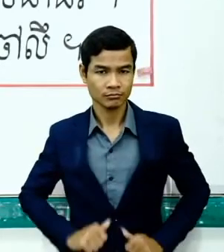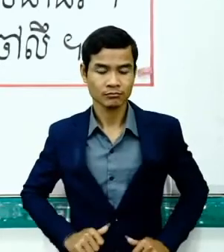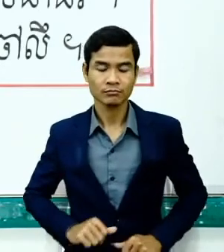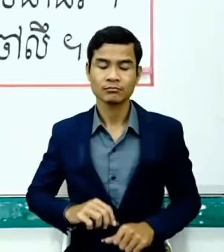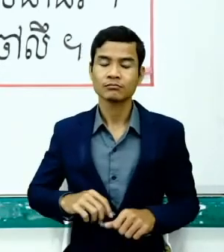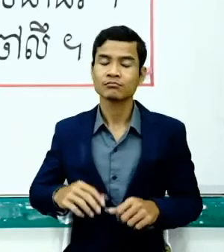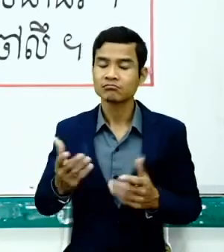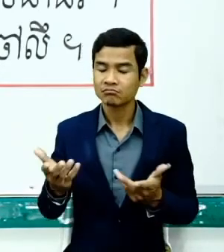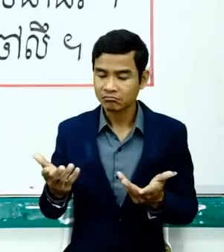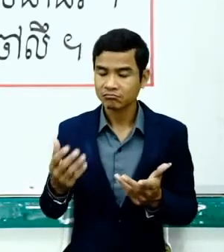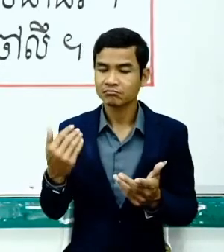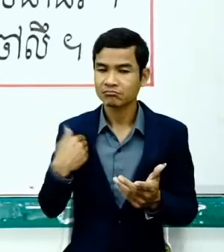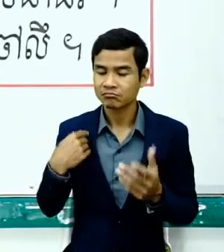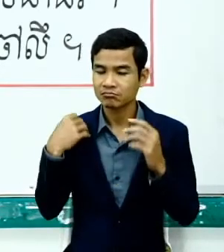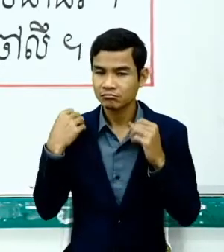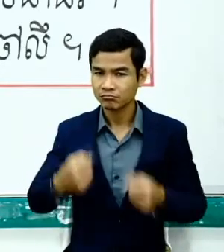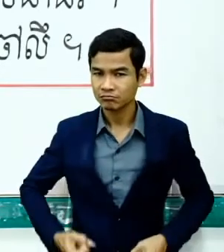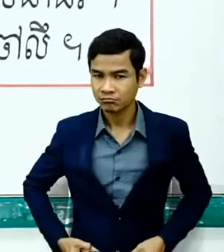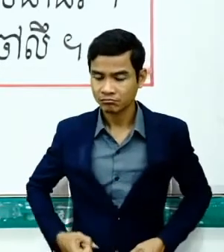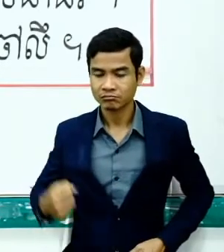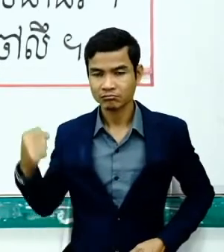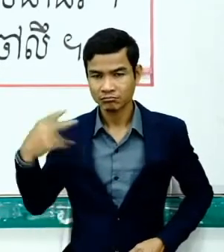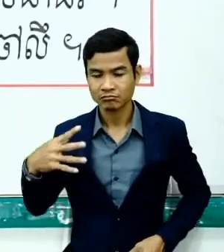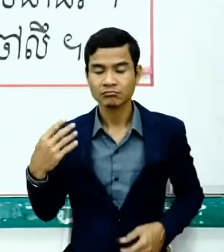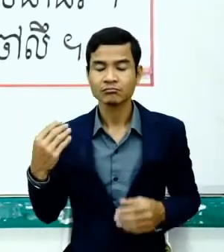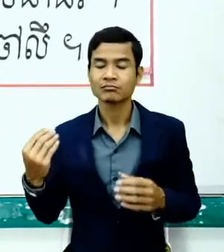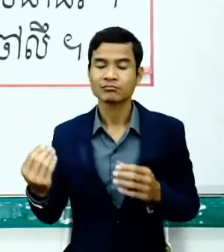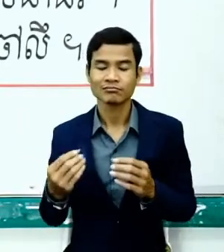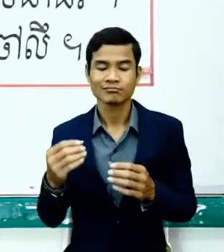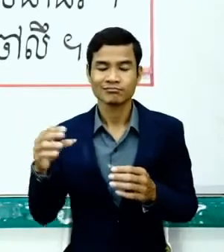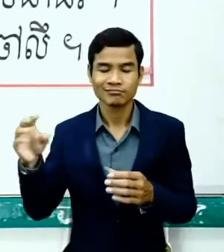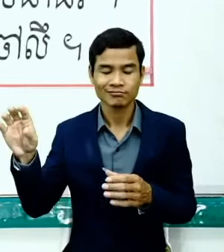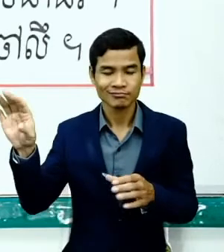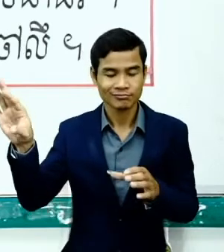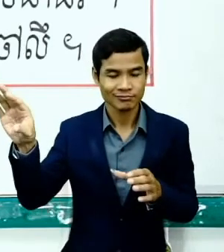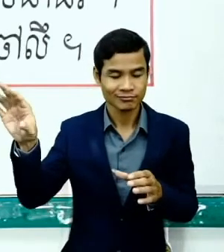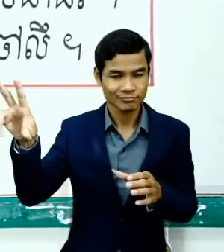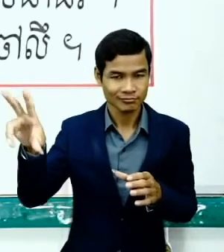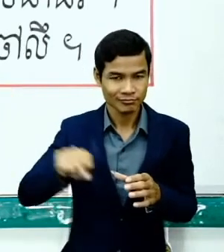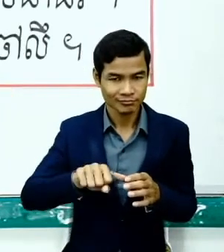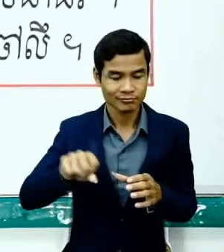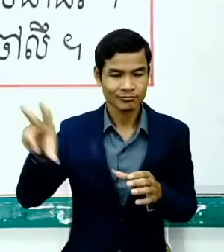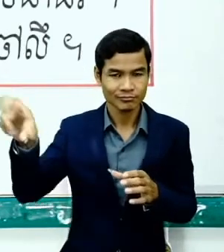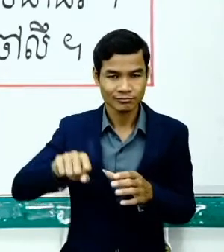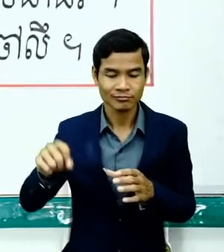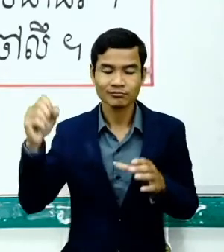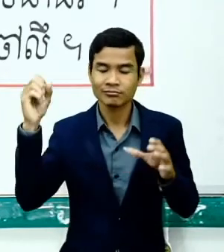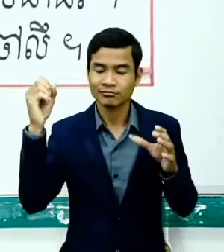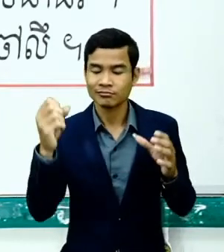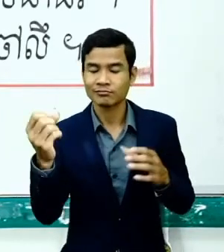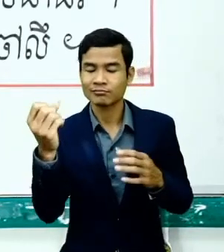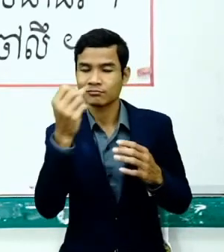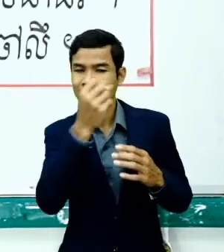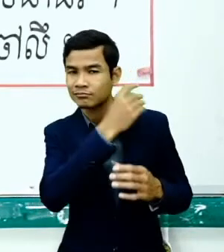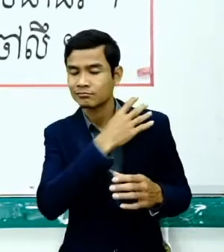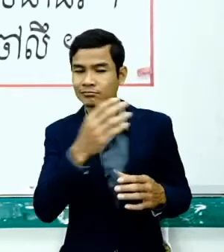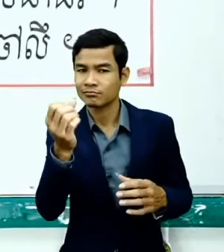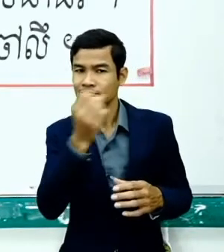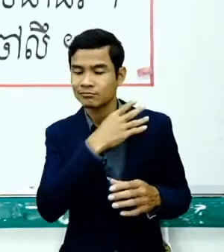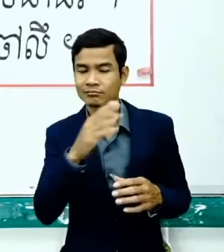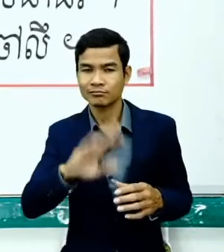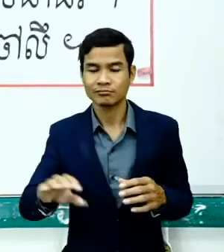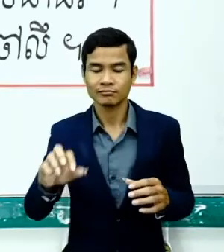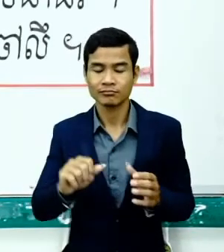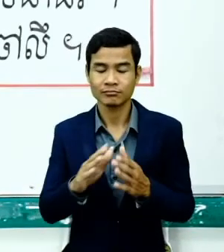គាត់មានកផានេះសម្រាប់បេះថ្នាំចាបេះថ្នាំបេះតែណាកូនកូនត្រៀមខ្លួនឆ្លើយ